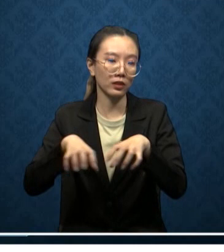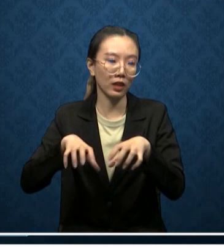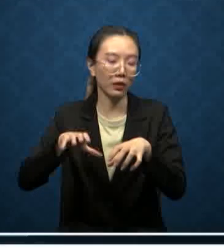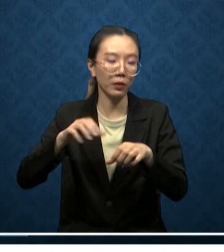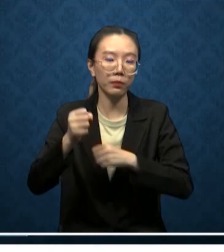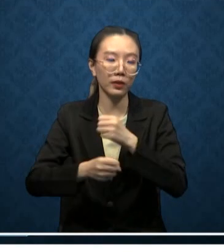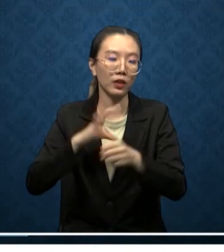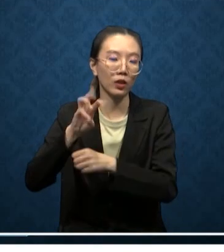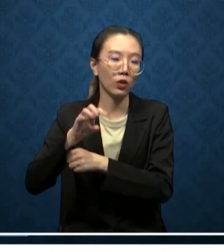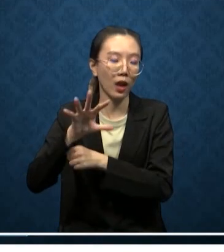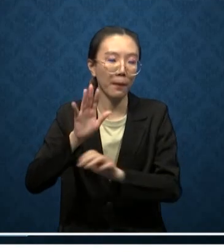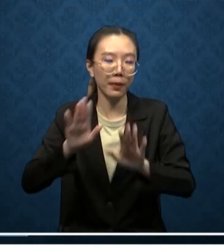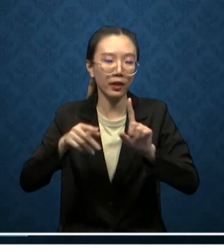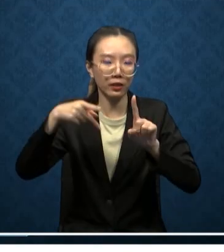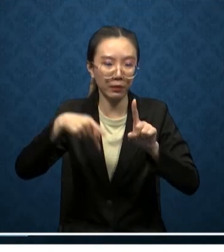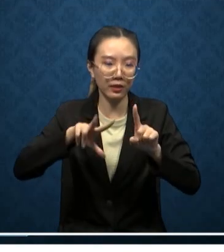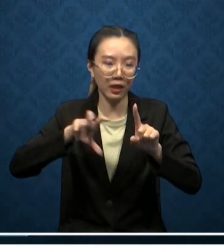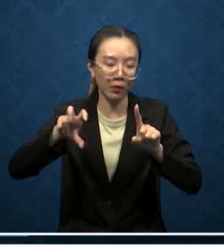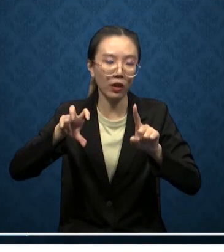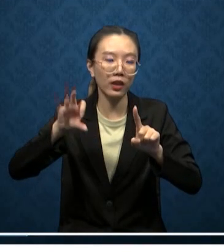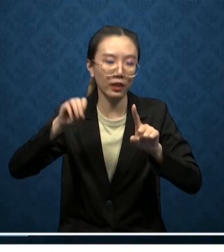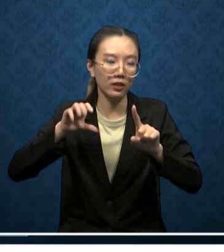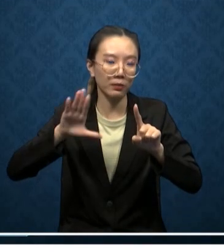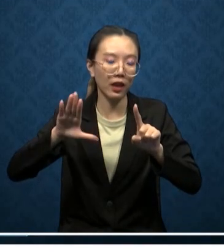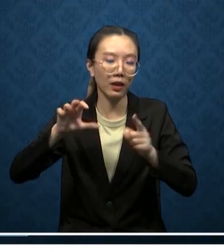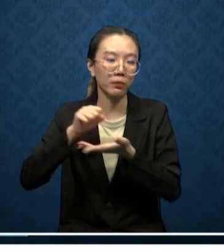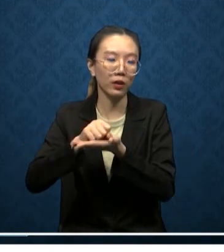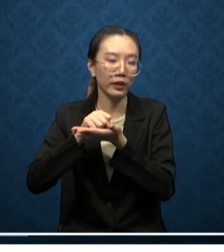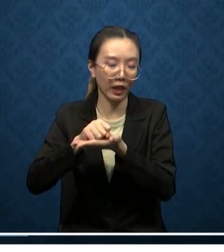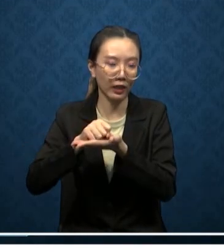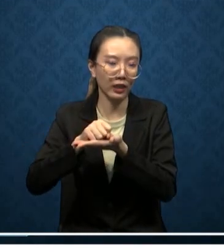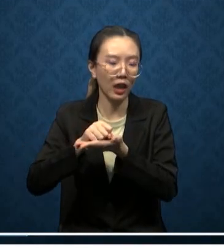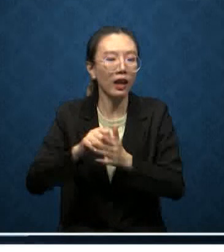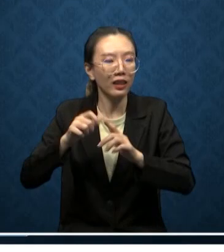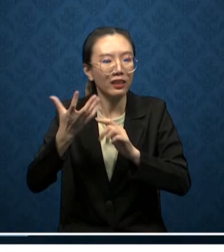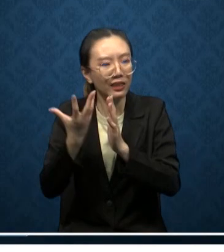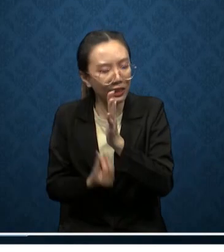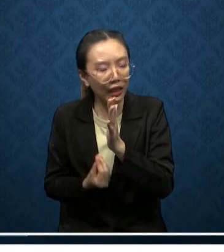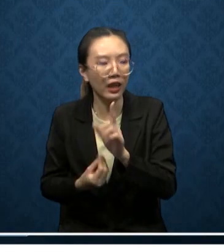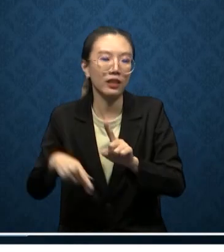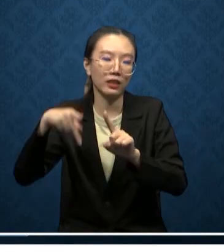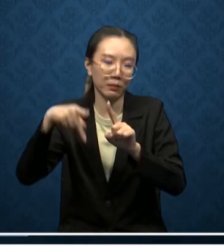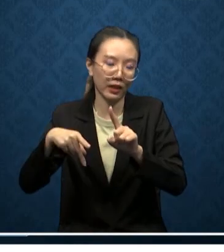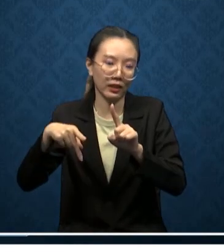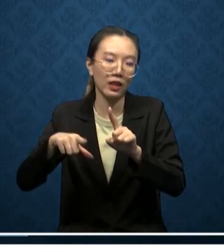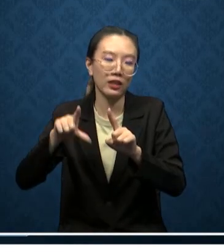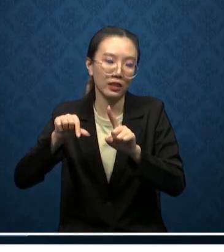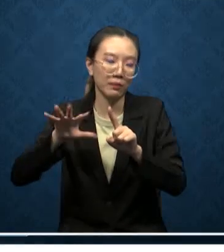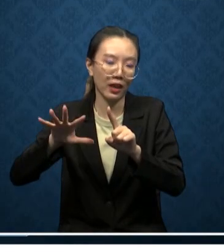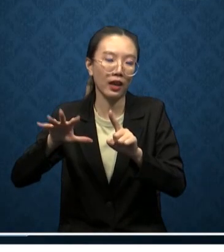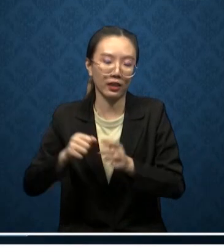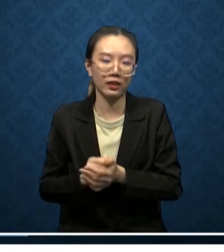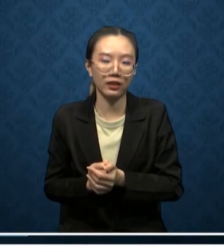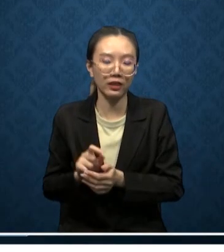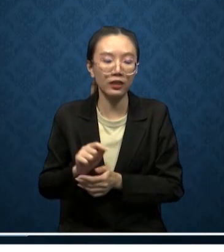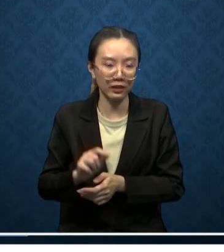65เนี่ยได้1395งานบริการมันก็เหลืออีกแค่ 1,2งานเท่านั้นเองซึ่ง